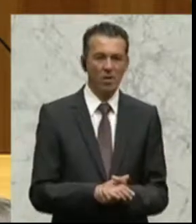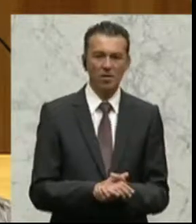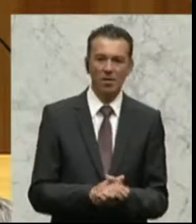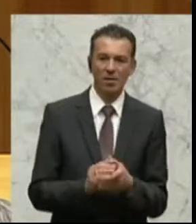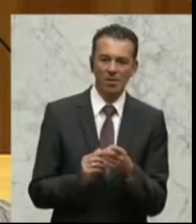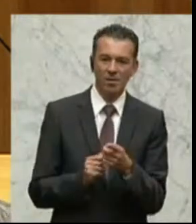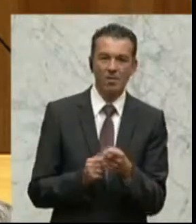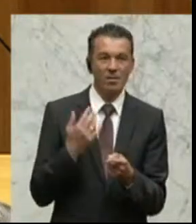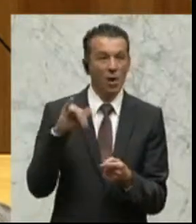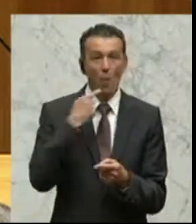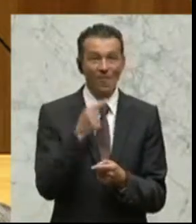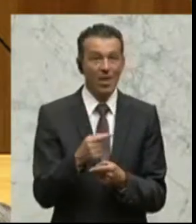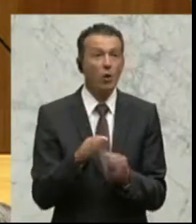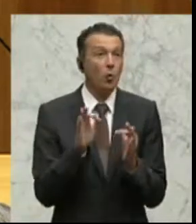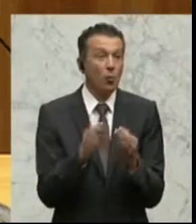Okay,